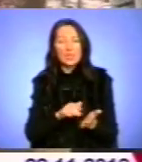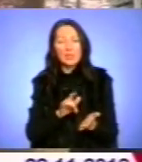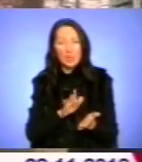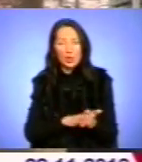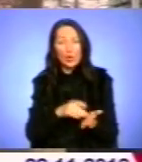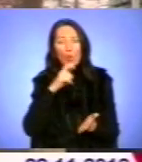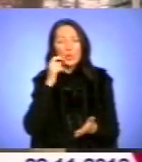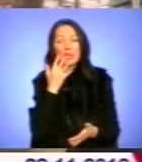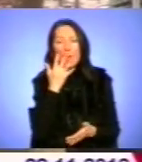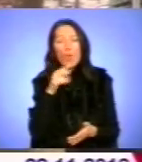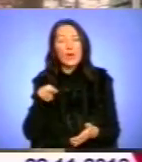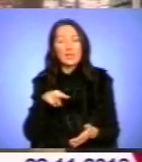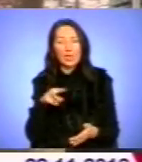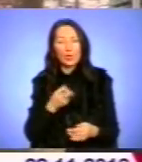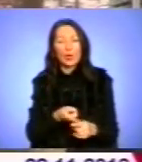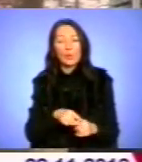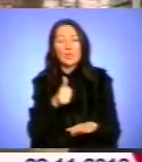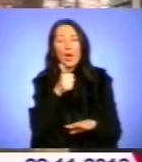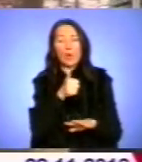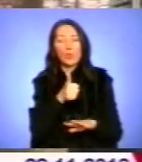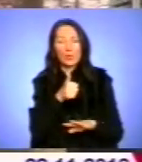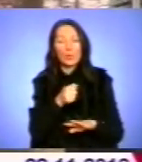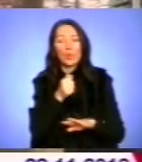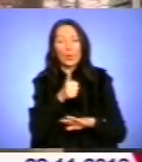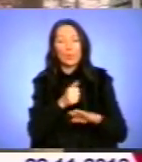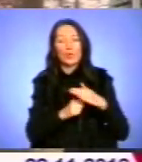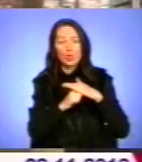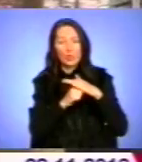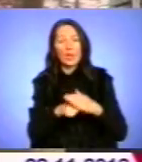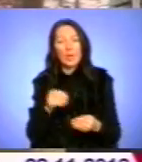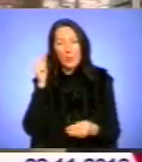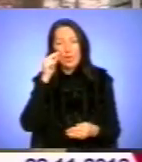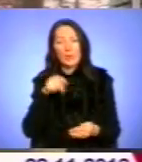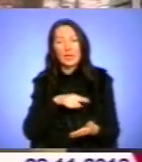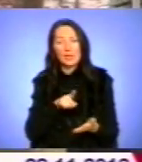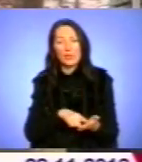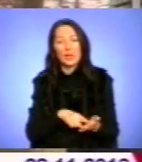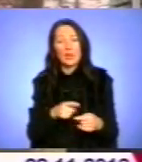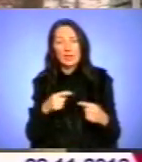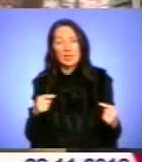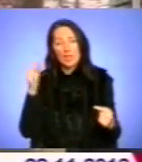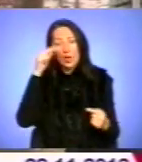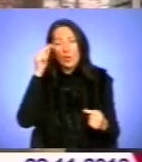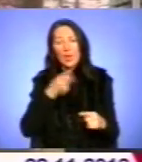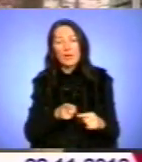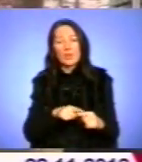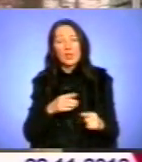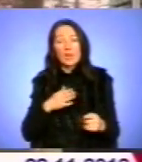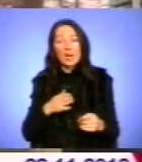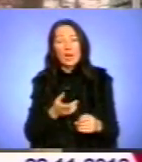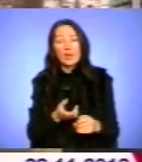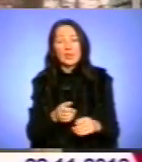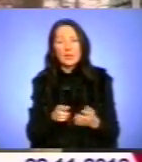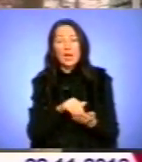і літературу, бо це основний предмет тестування. А з базових предметів у нас найбільше